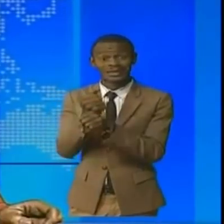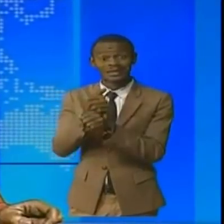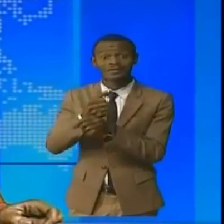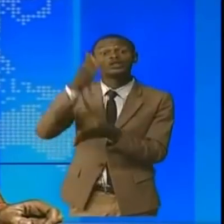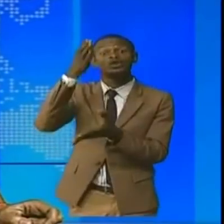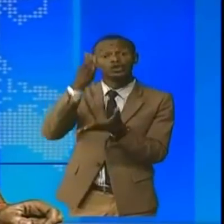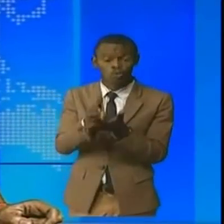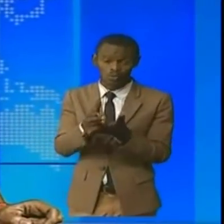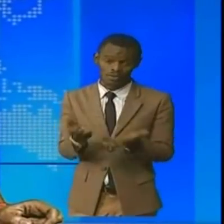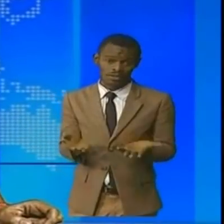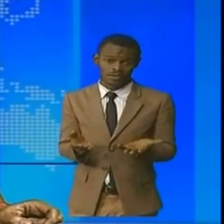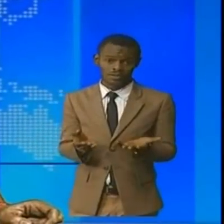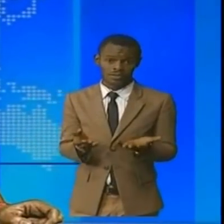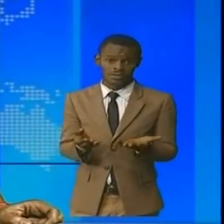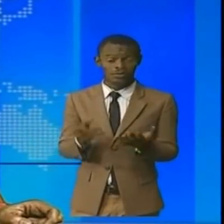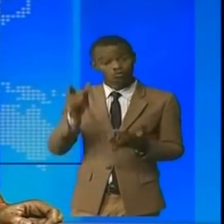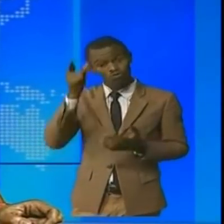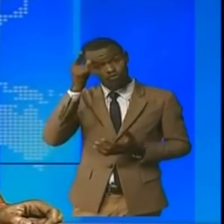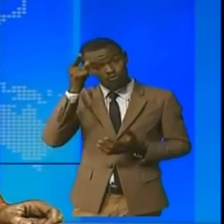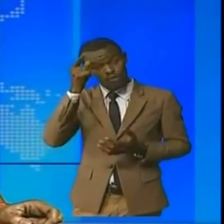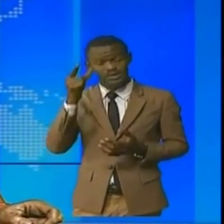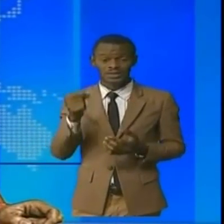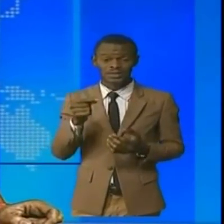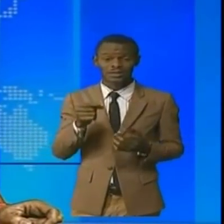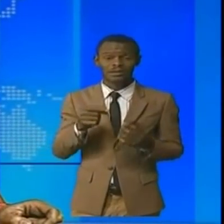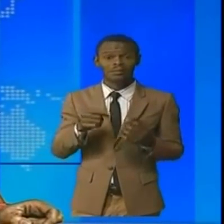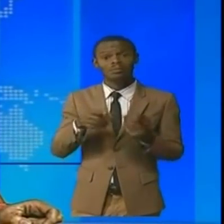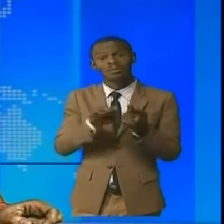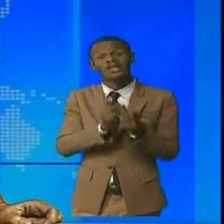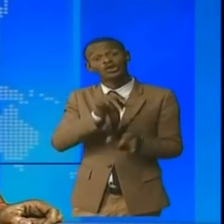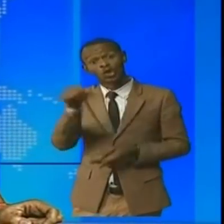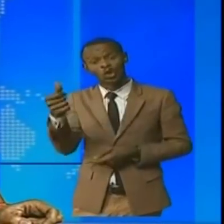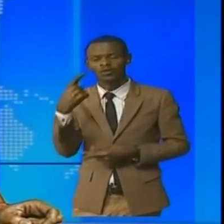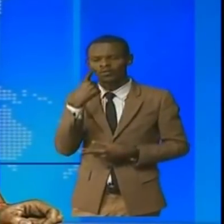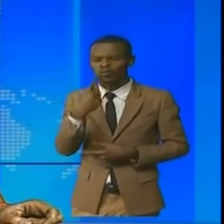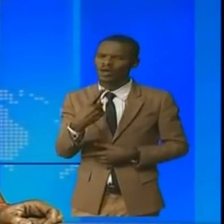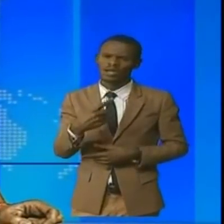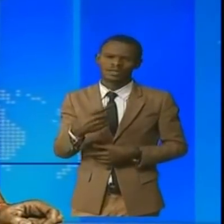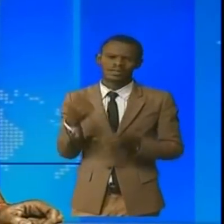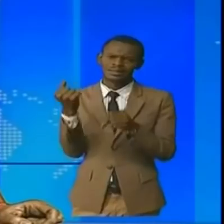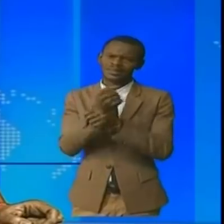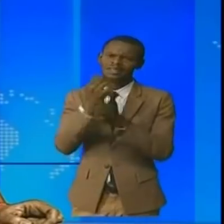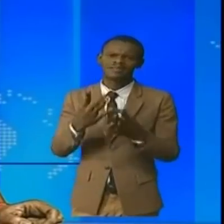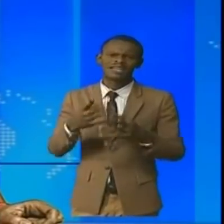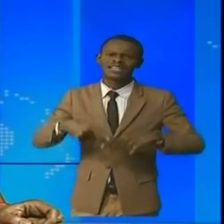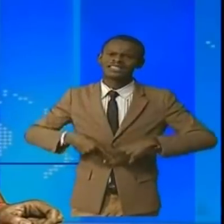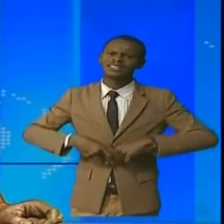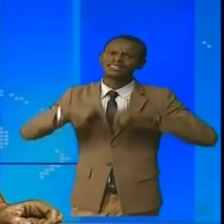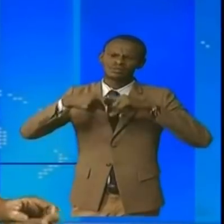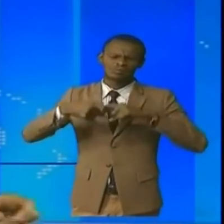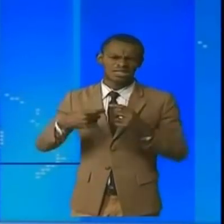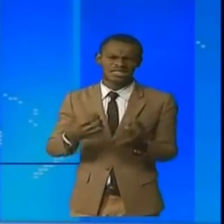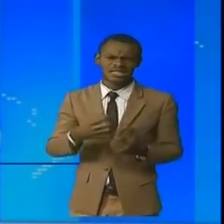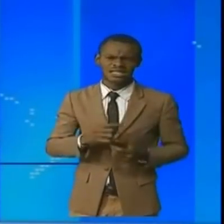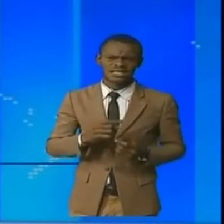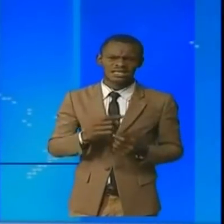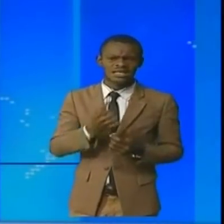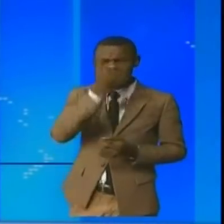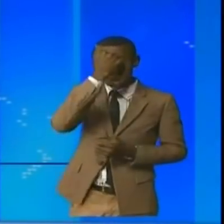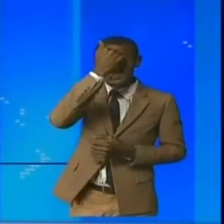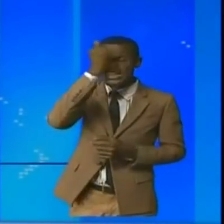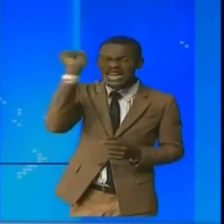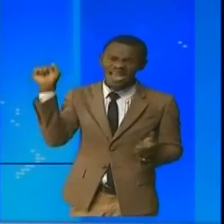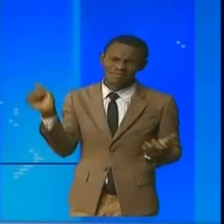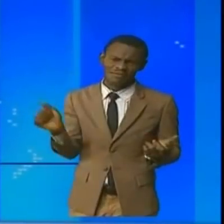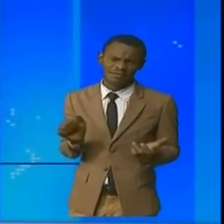2 mars 2022. Cette situation lourde des conséquences sur l'économie du pays et le fonctionnement de l'OGFREM ne peut perdurer